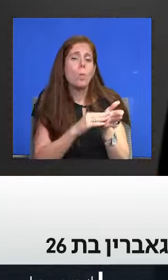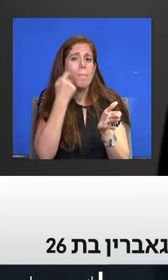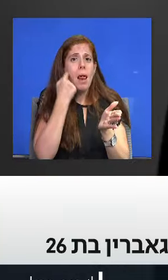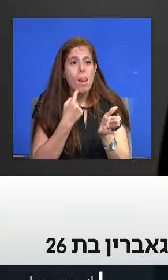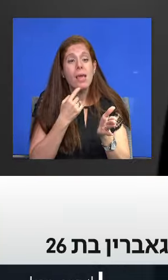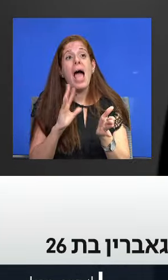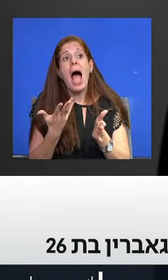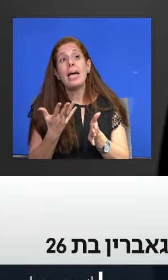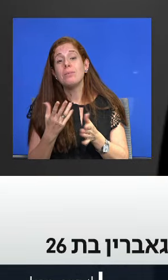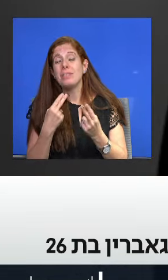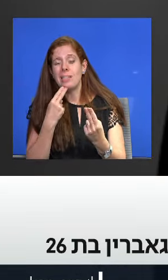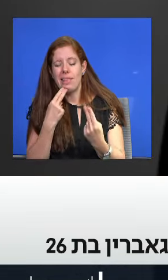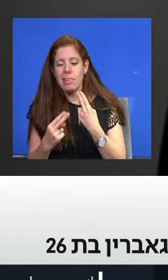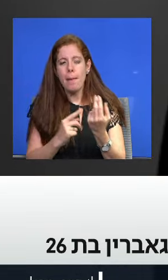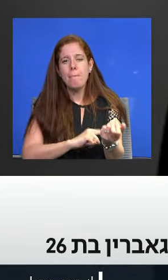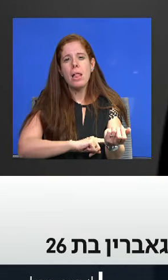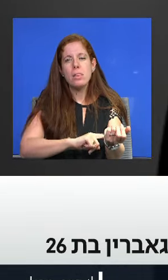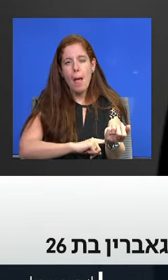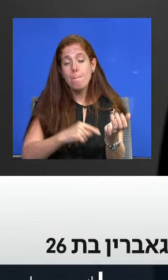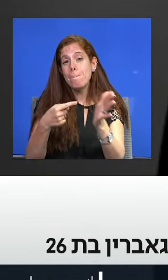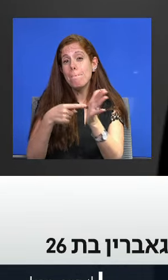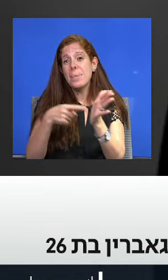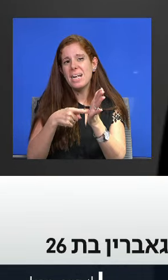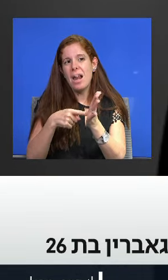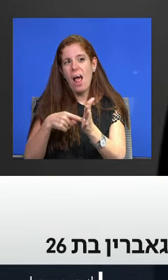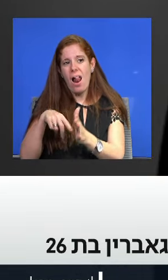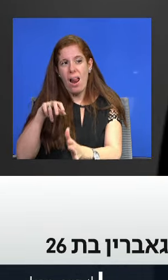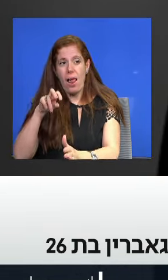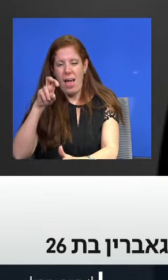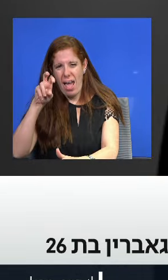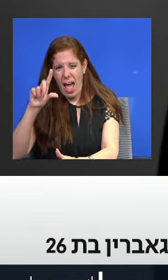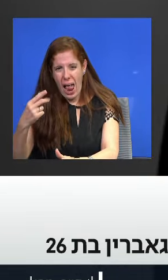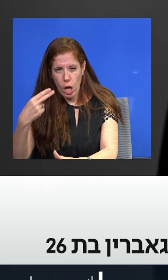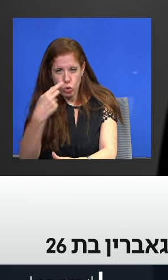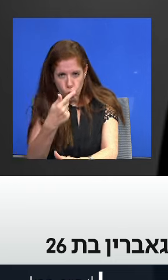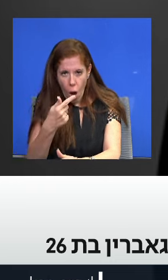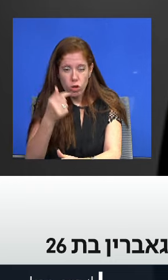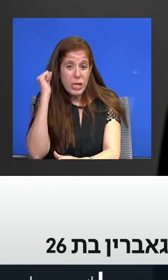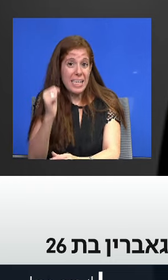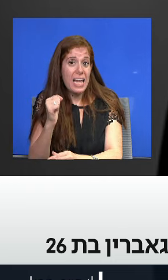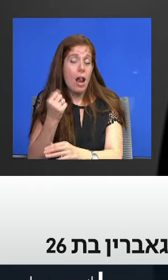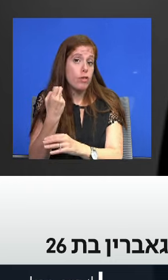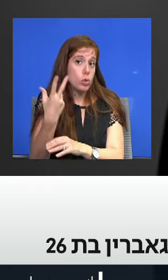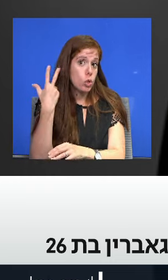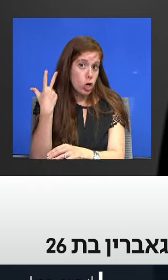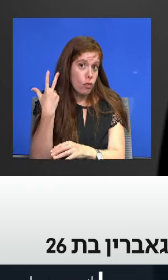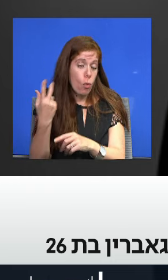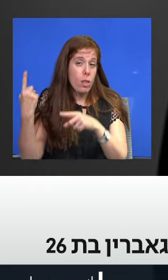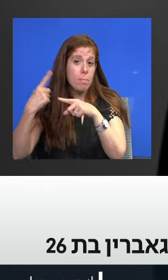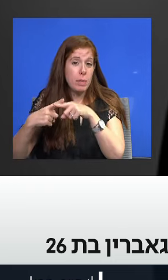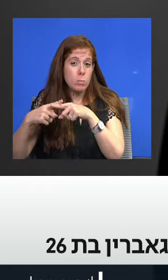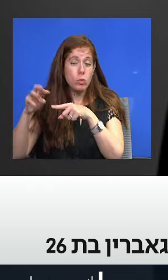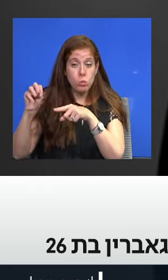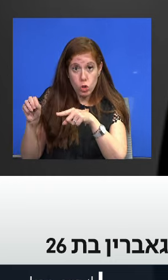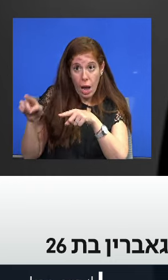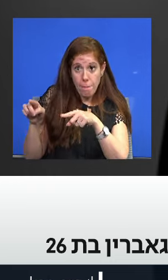מדובר בנקמת דם על הרצח של אלה ג'ואה שנרצחה לפני שלושה שבועות בצומת מושרפה, או